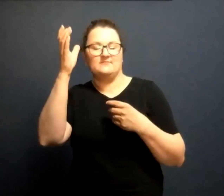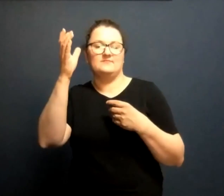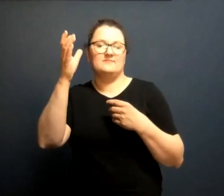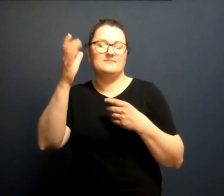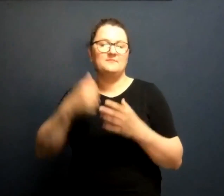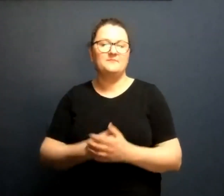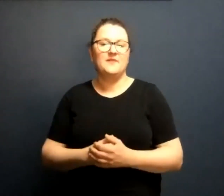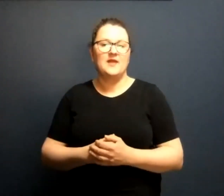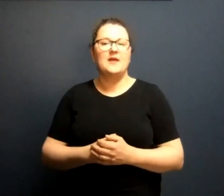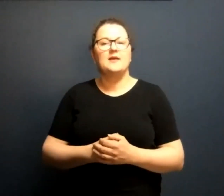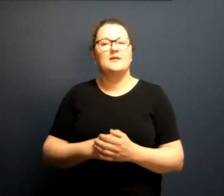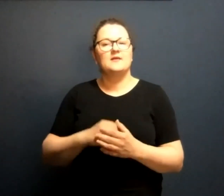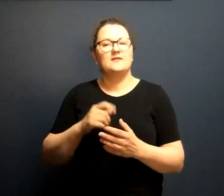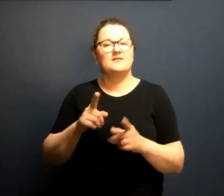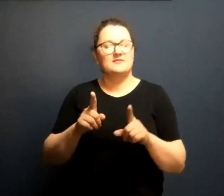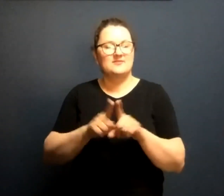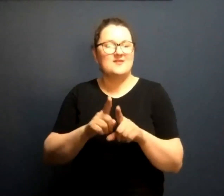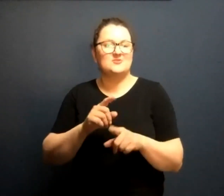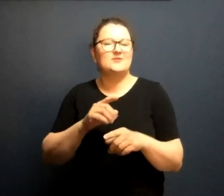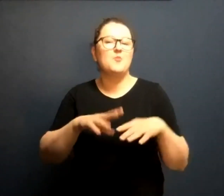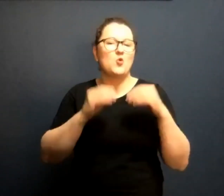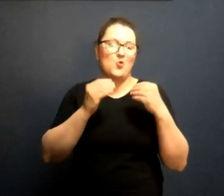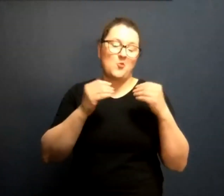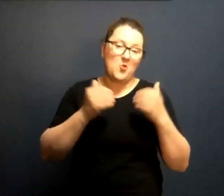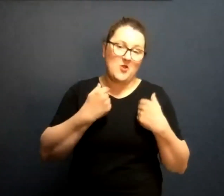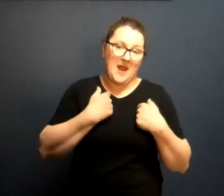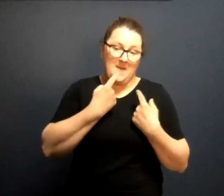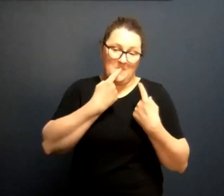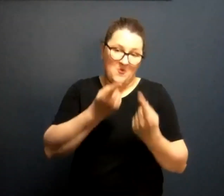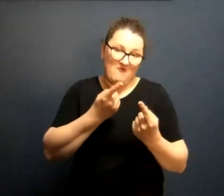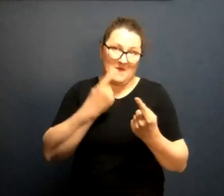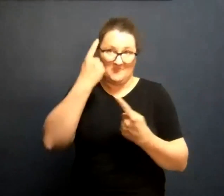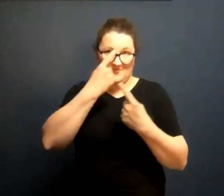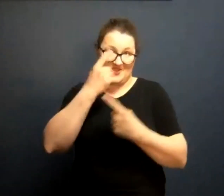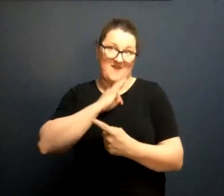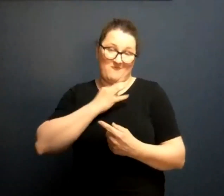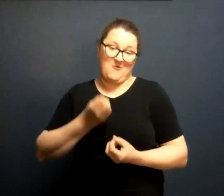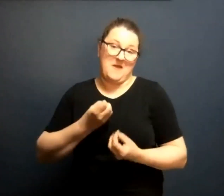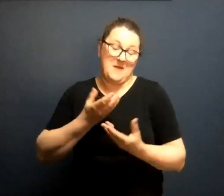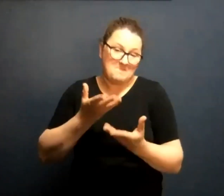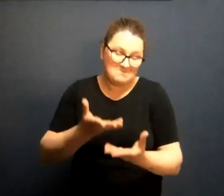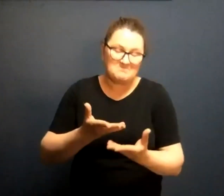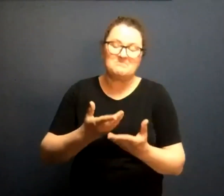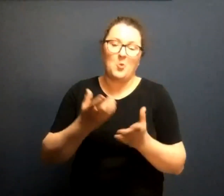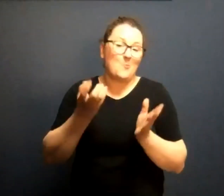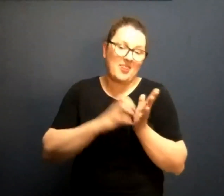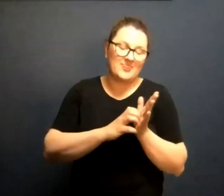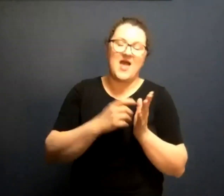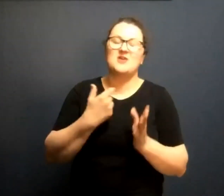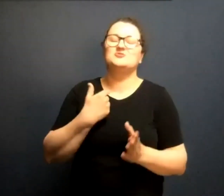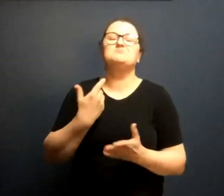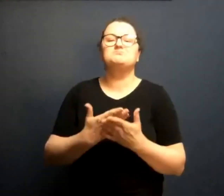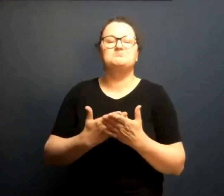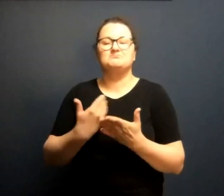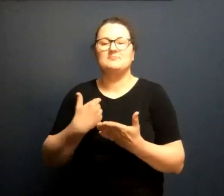pierwszej części podzielić się swoją jedną taką refleksją czy takim komentarzem, wynotowałem sobie z